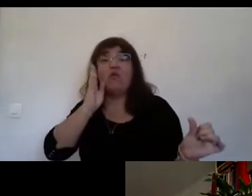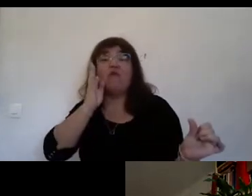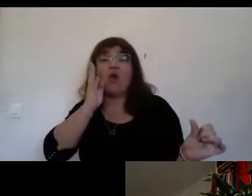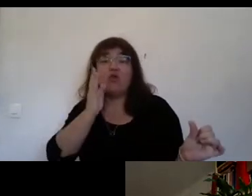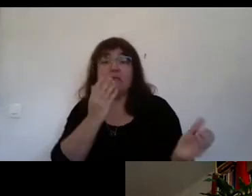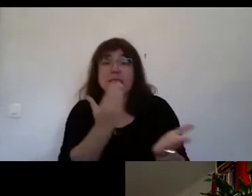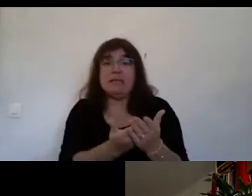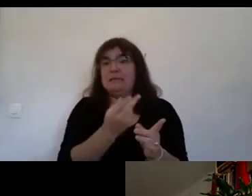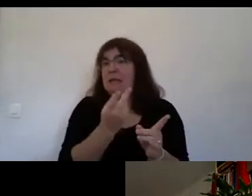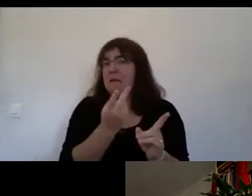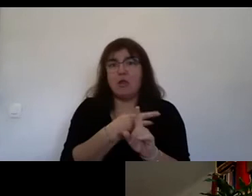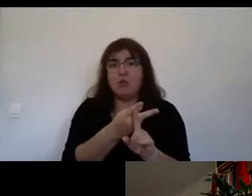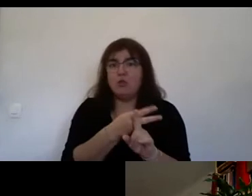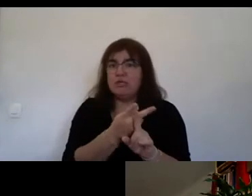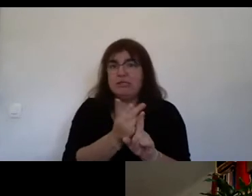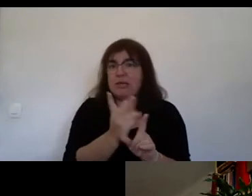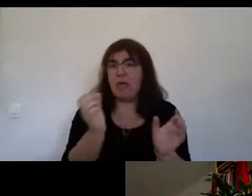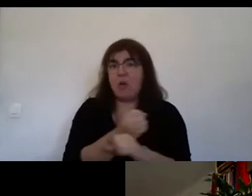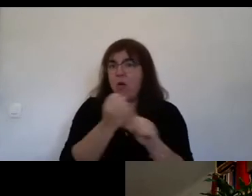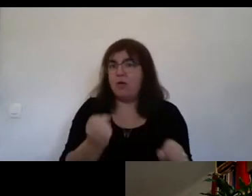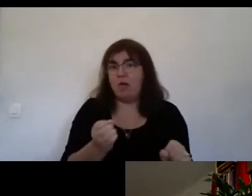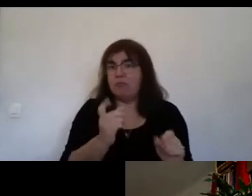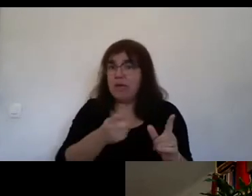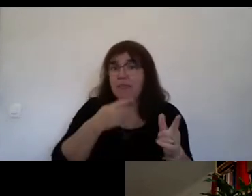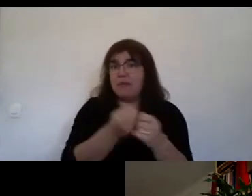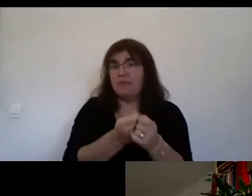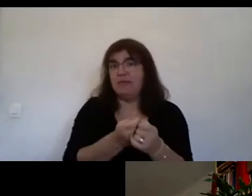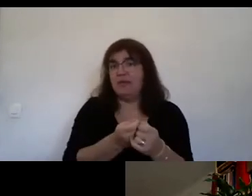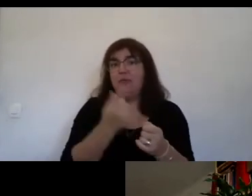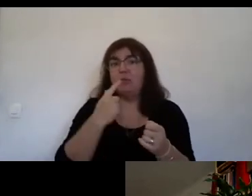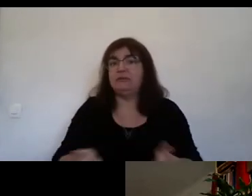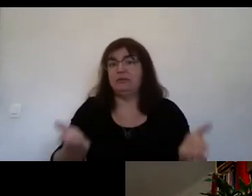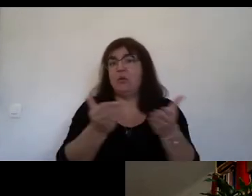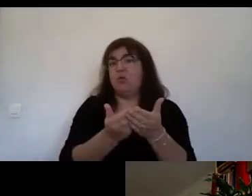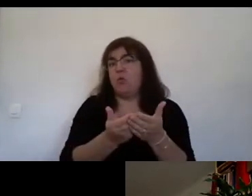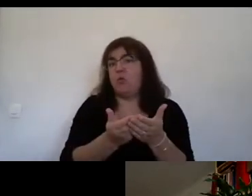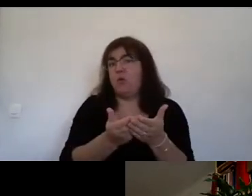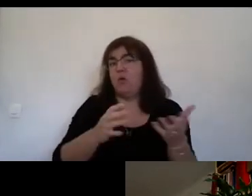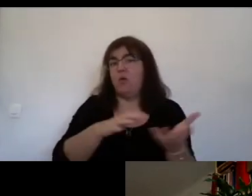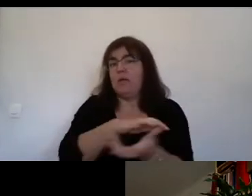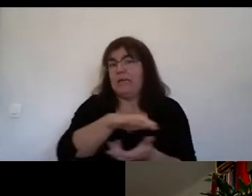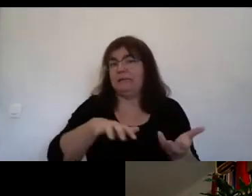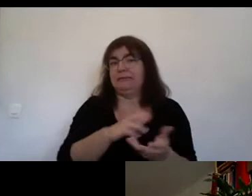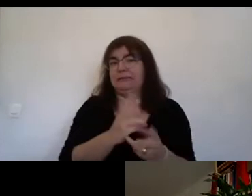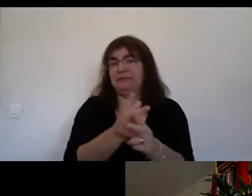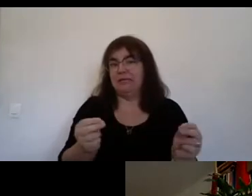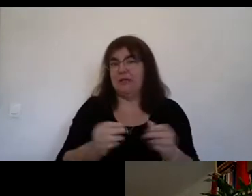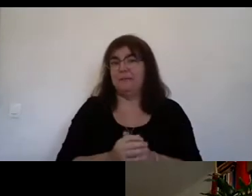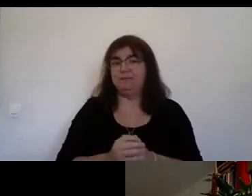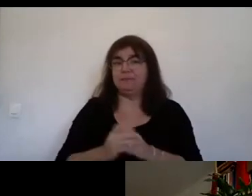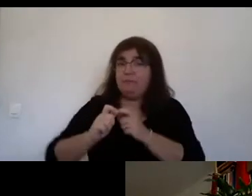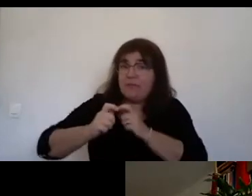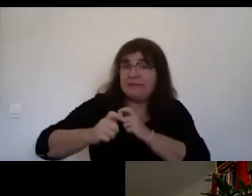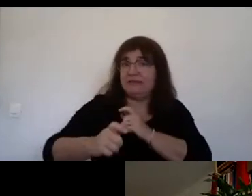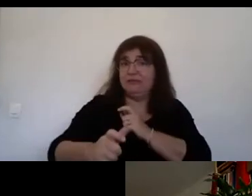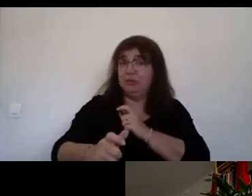la situation sanitaire que nous traversons. C'est un dispositif que l'on pourra même prolonger et